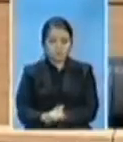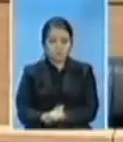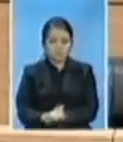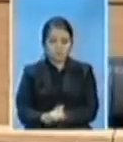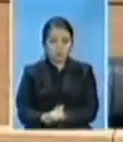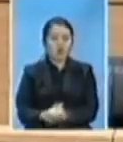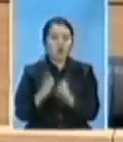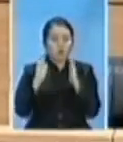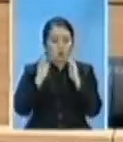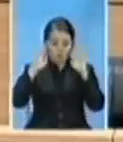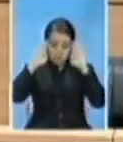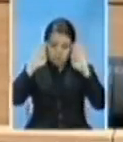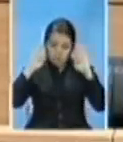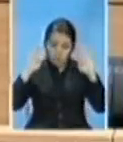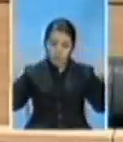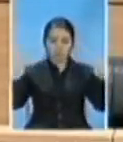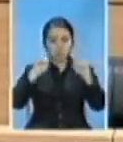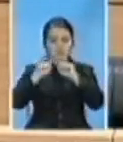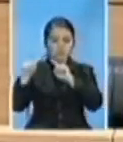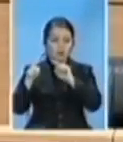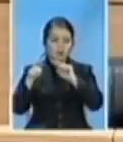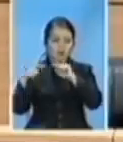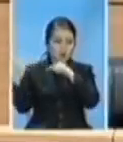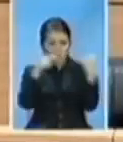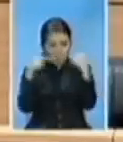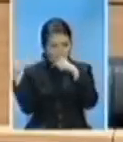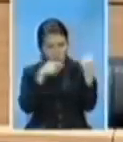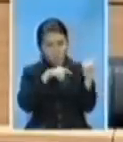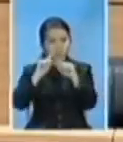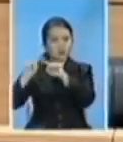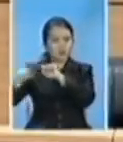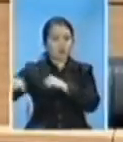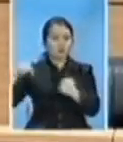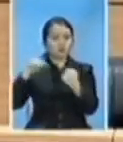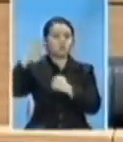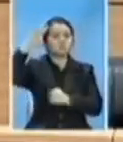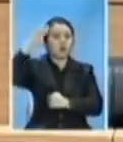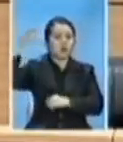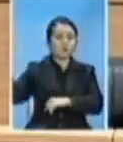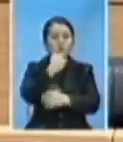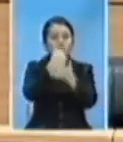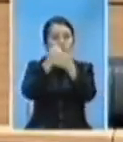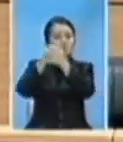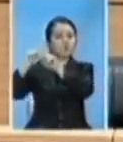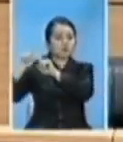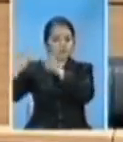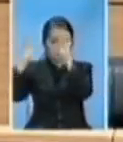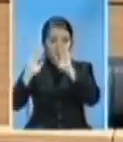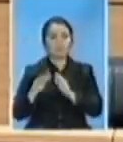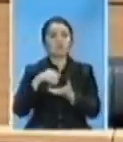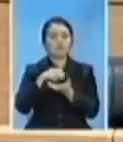นที่ผ่านร้อนผ่านหนาวผ่านกระสุนปืนจากเผด็จการทหารมันเป็นอย่างนี้เ